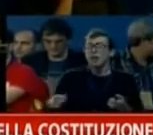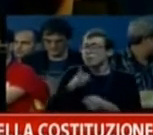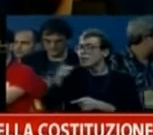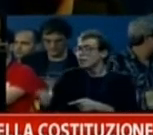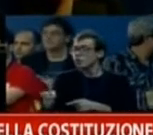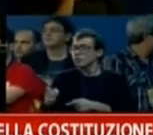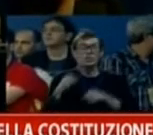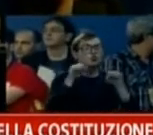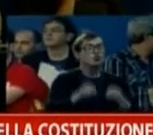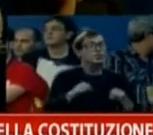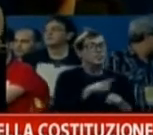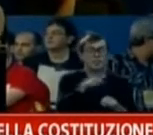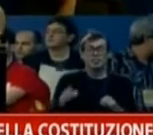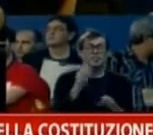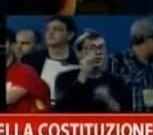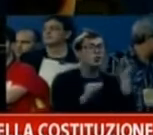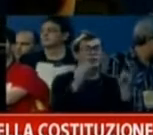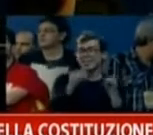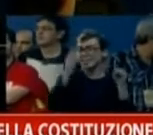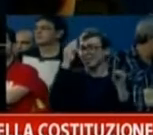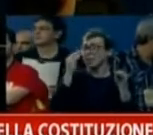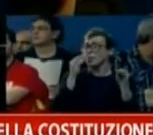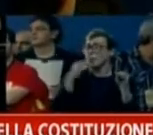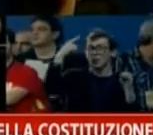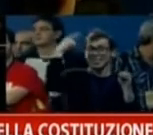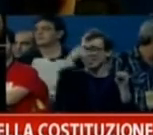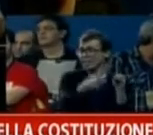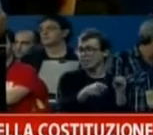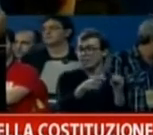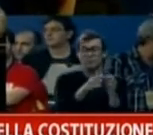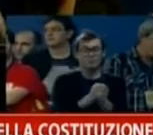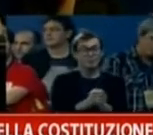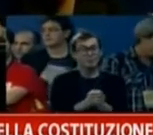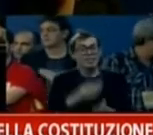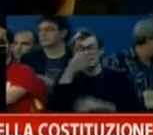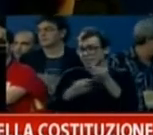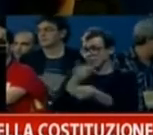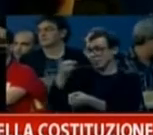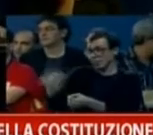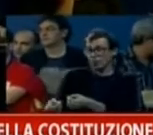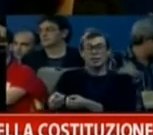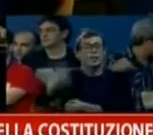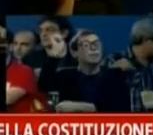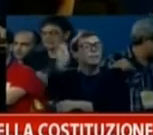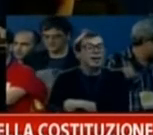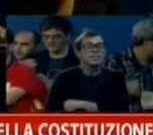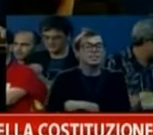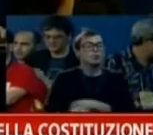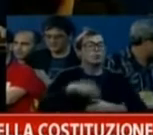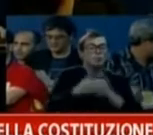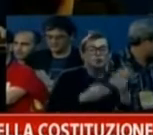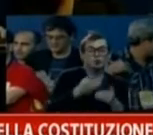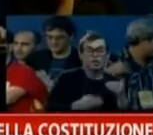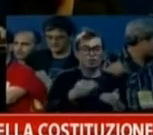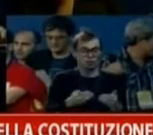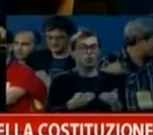la loro, di fare sentire la loro opinione. Avete innescato un meccanismo pericoloso. Quella